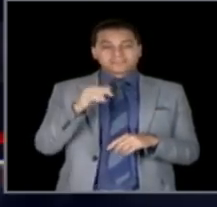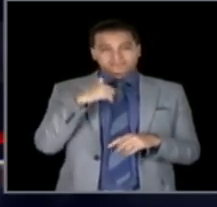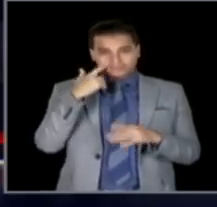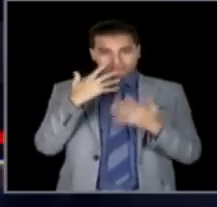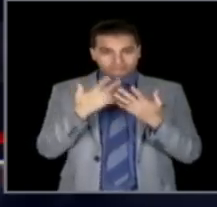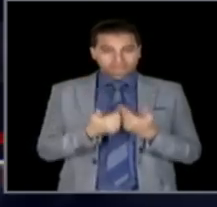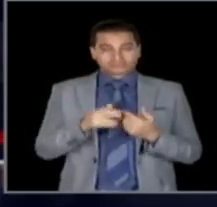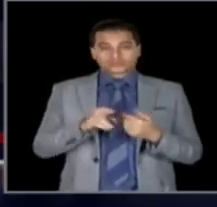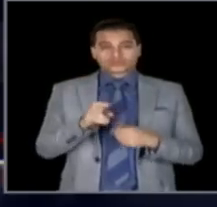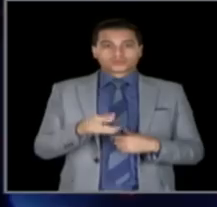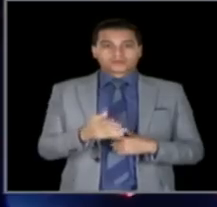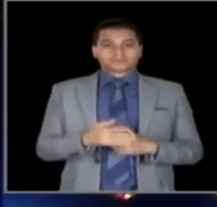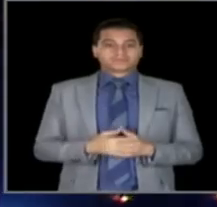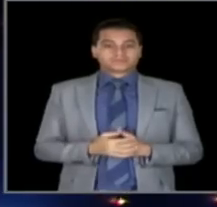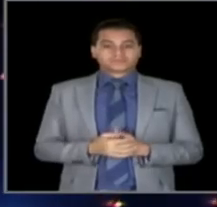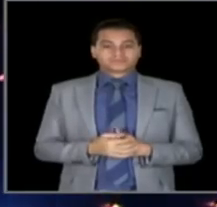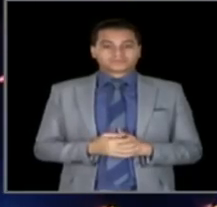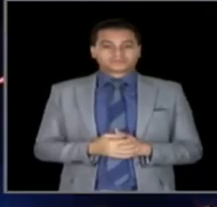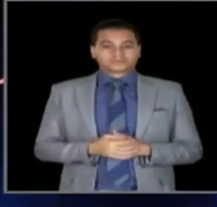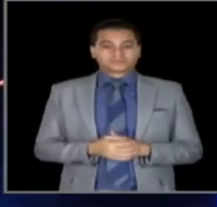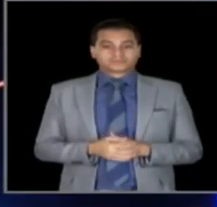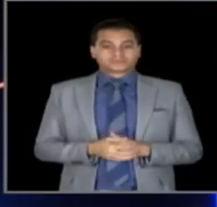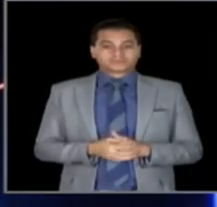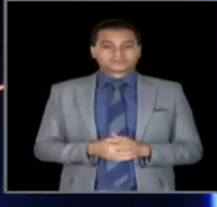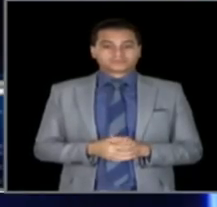قدرات ذهنية والسؤال هو: